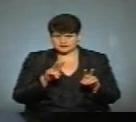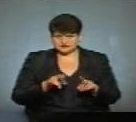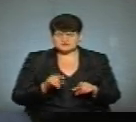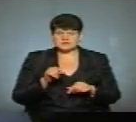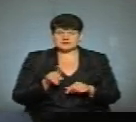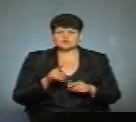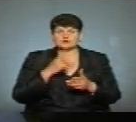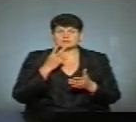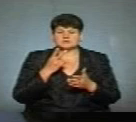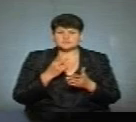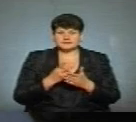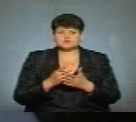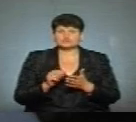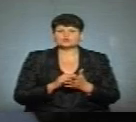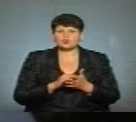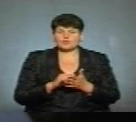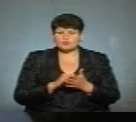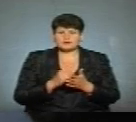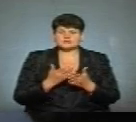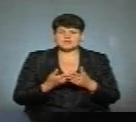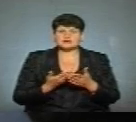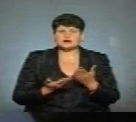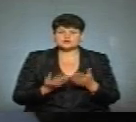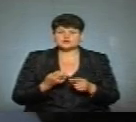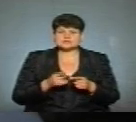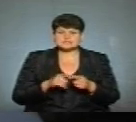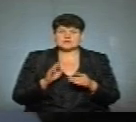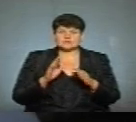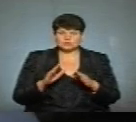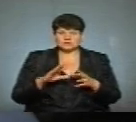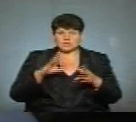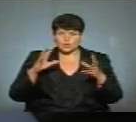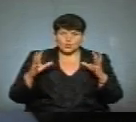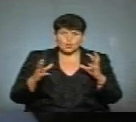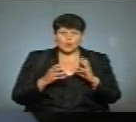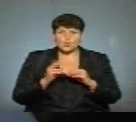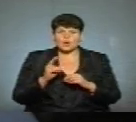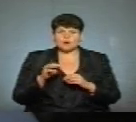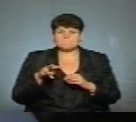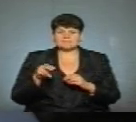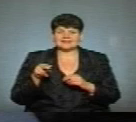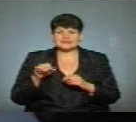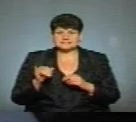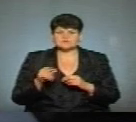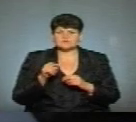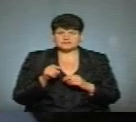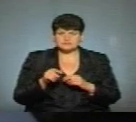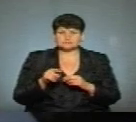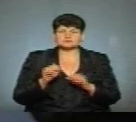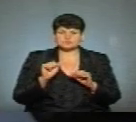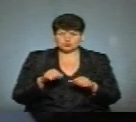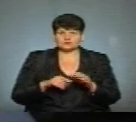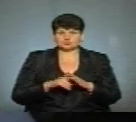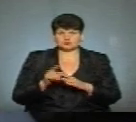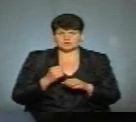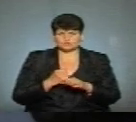що передбачено в установчих документах, тому що якщо це буде торговельний комплекс по документах, звичайно, що він швидше всього зможе розпочати